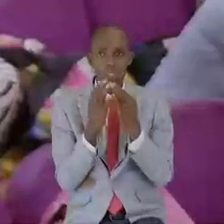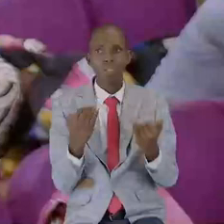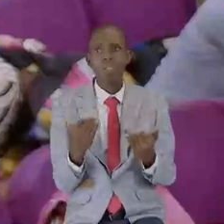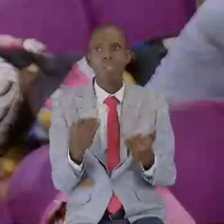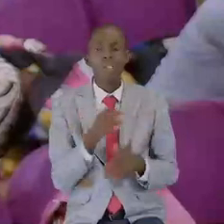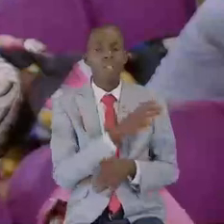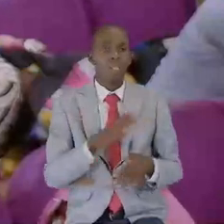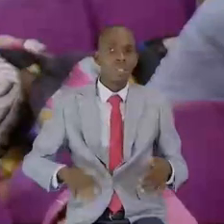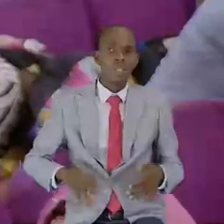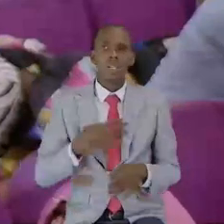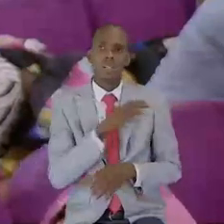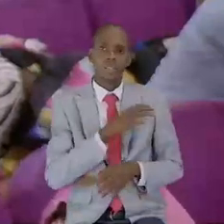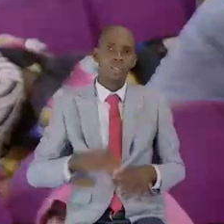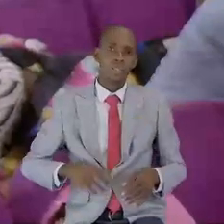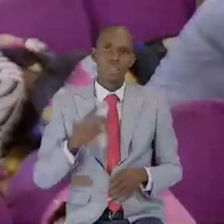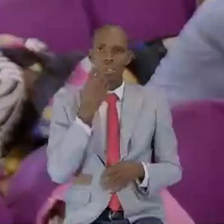Christ est Christ seul.